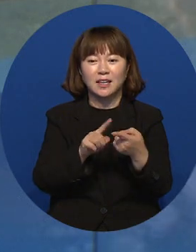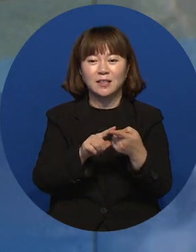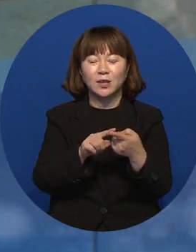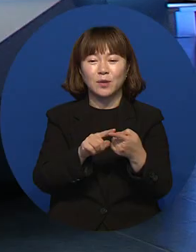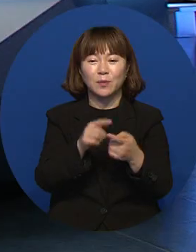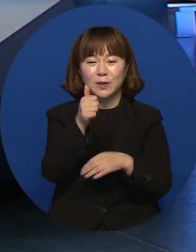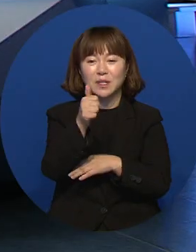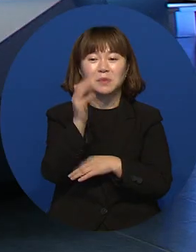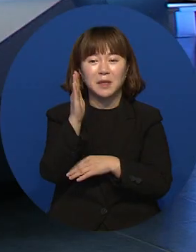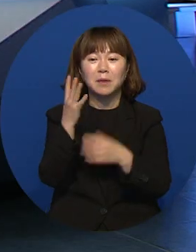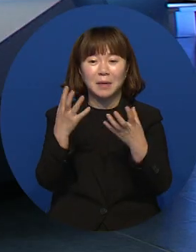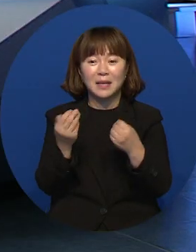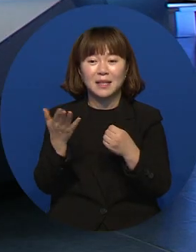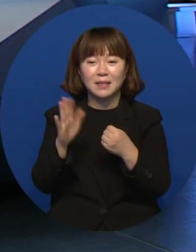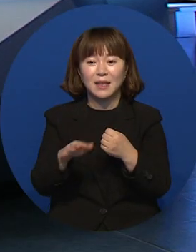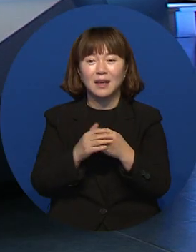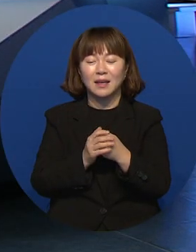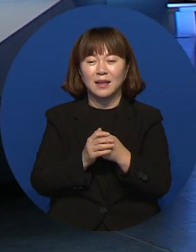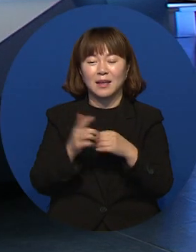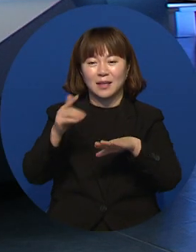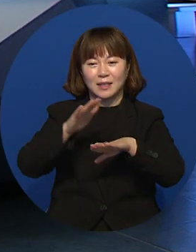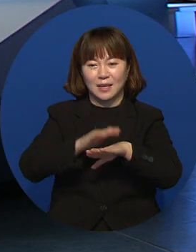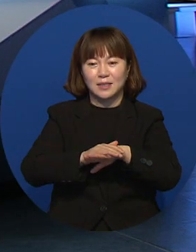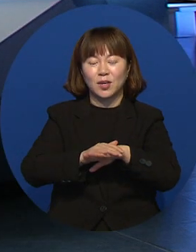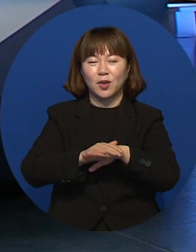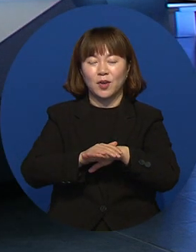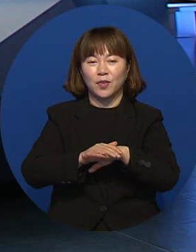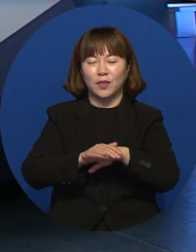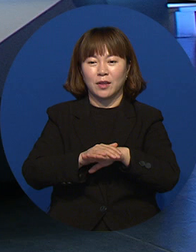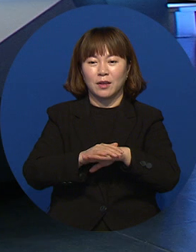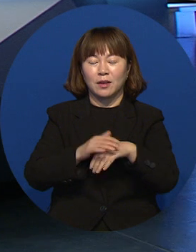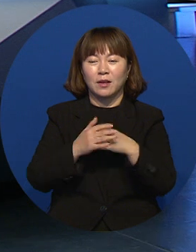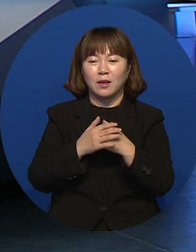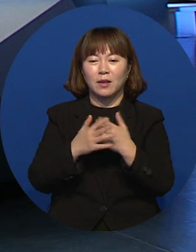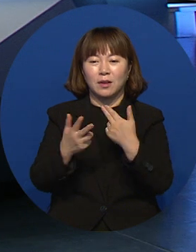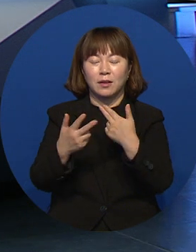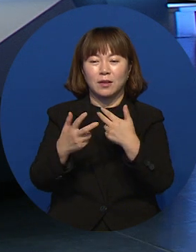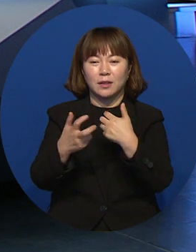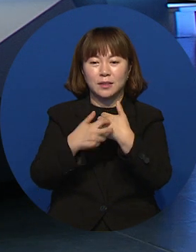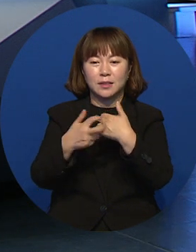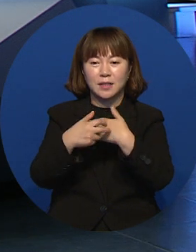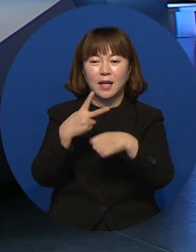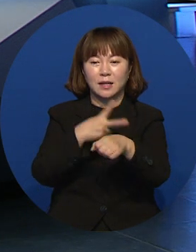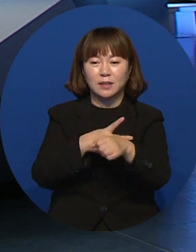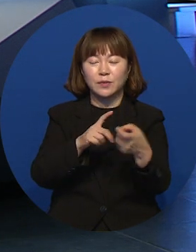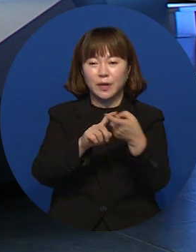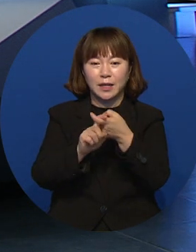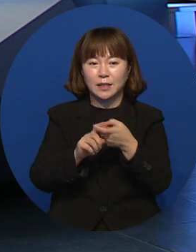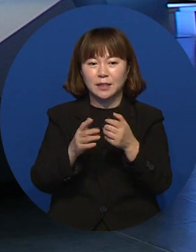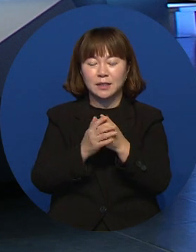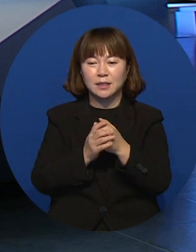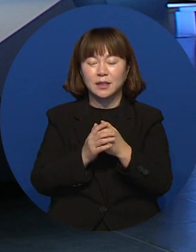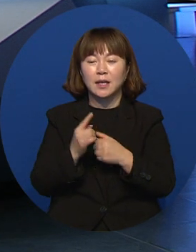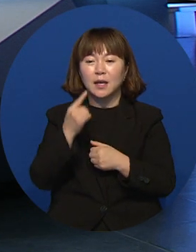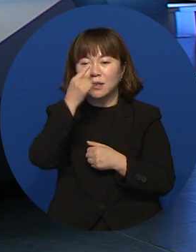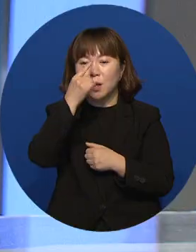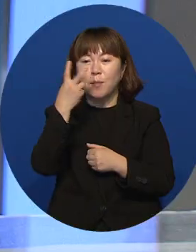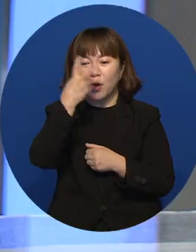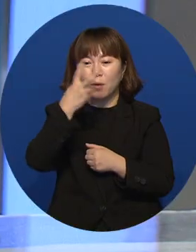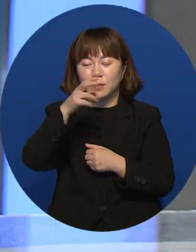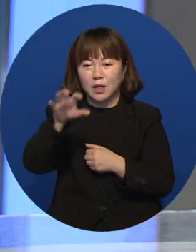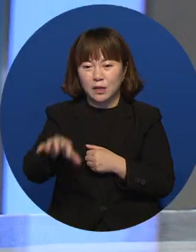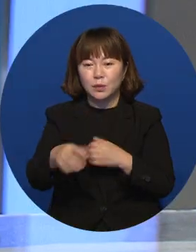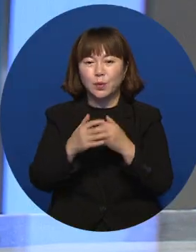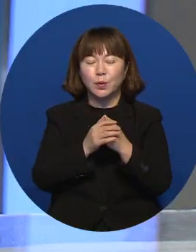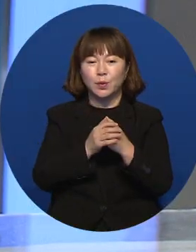으 대전 광역시 기사에는 근 2년동안 선별 으 검사소 그 다음에 접종 세타 생활 치료센터